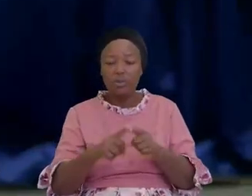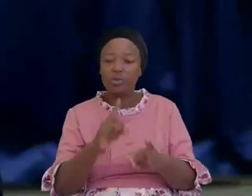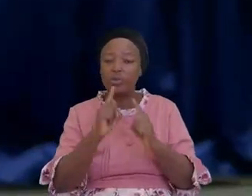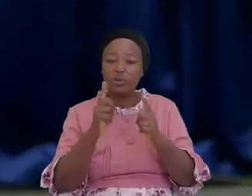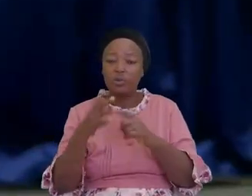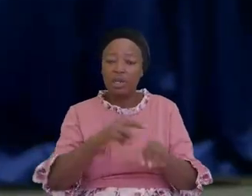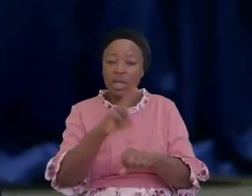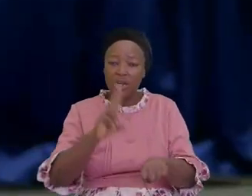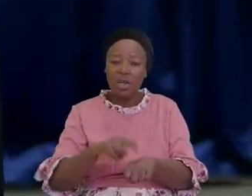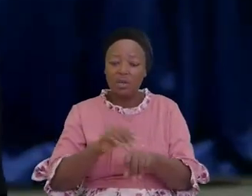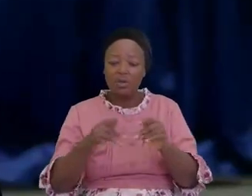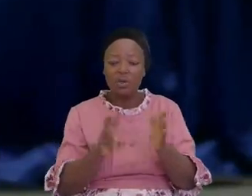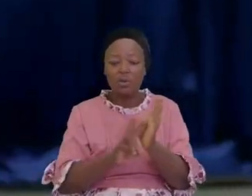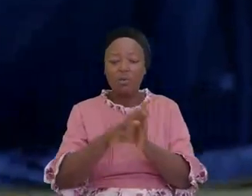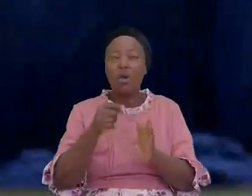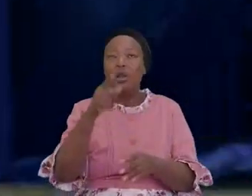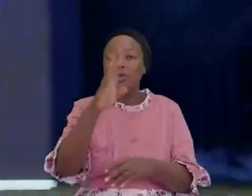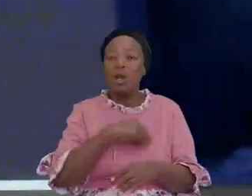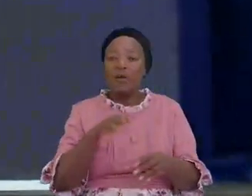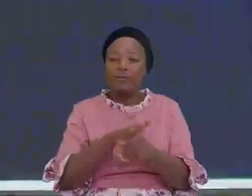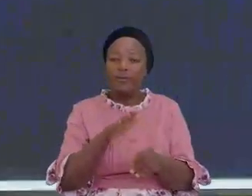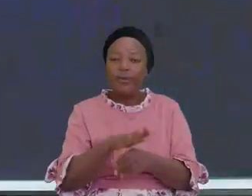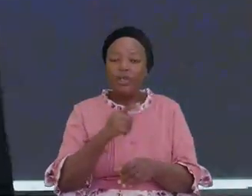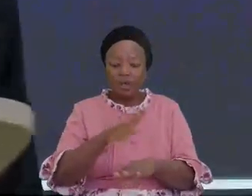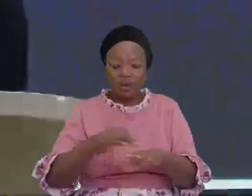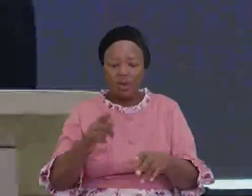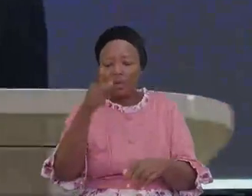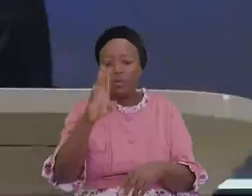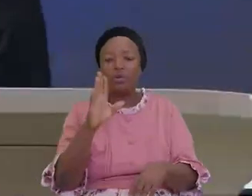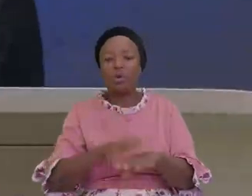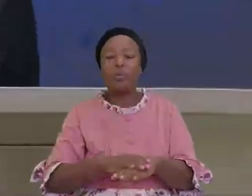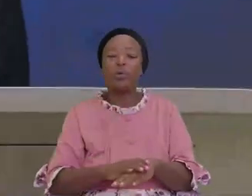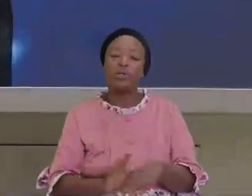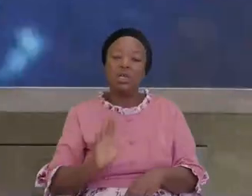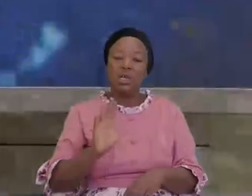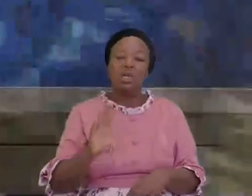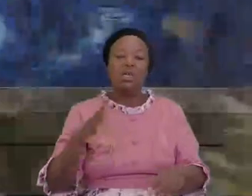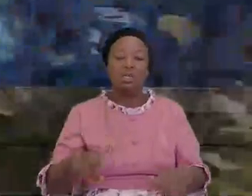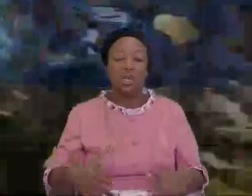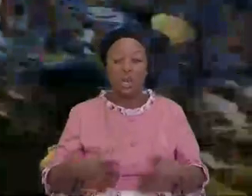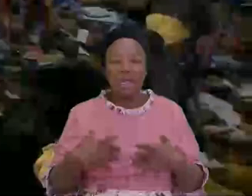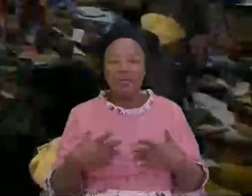la volonté de Dieu et accomplir l'appel de Dieu qui était sur sa vie.